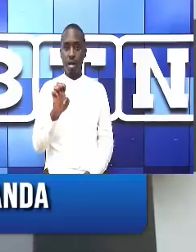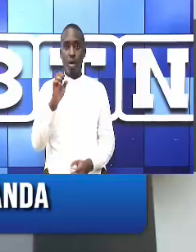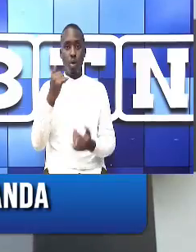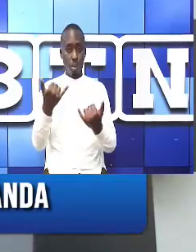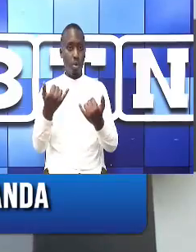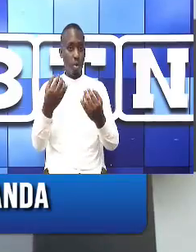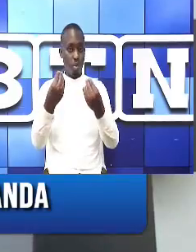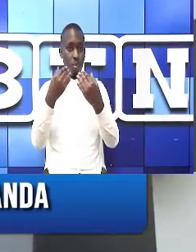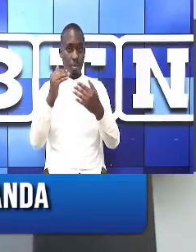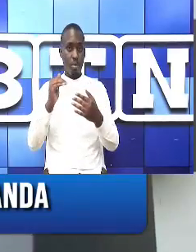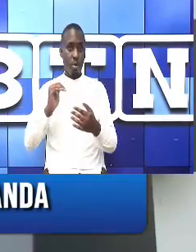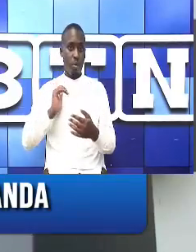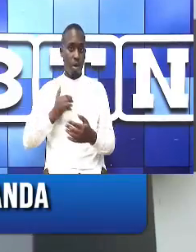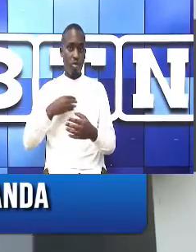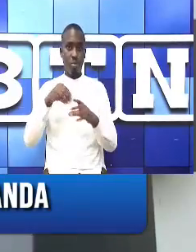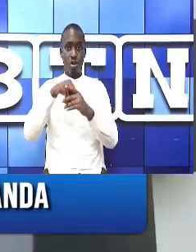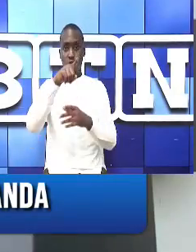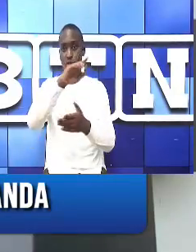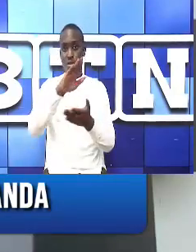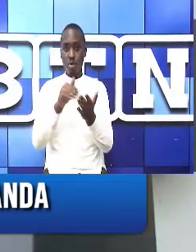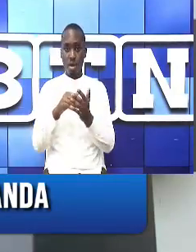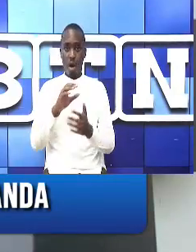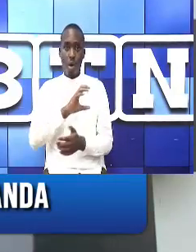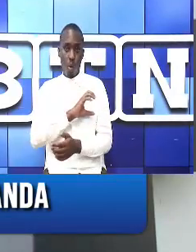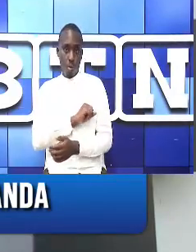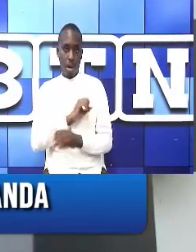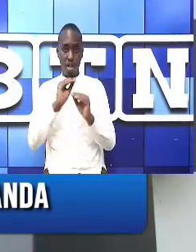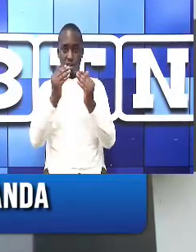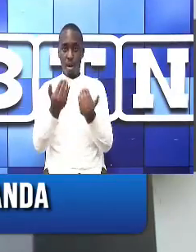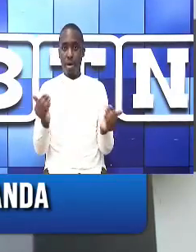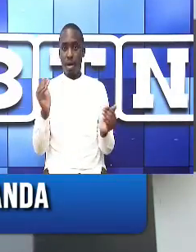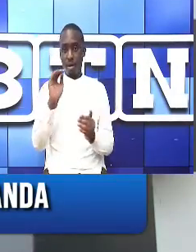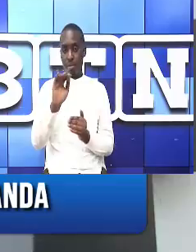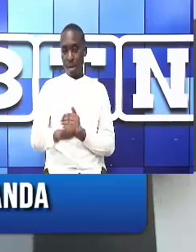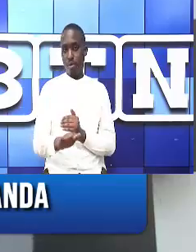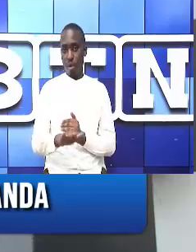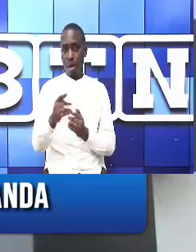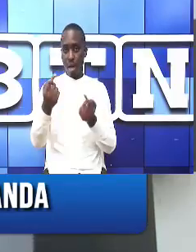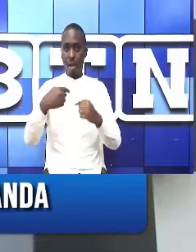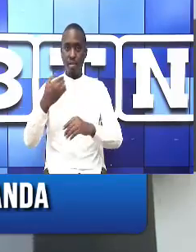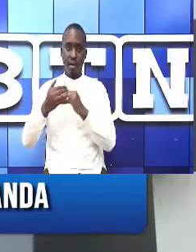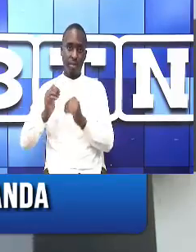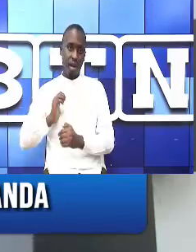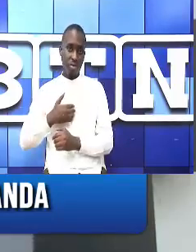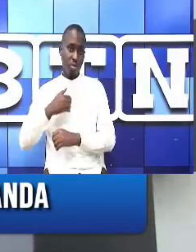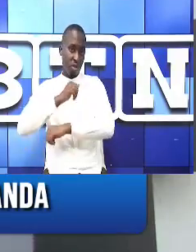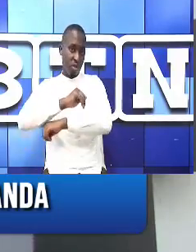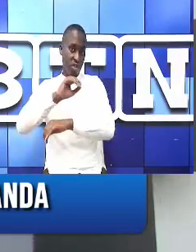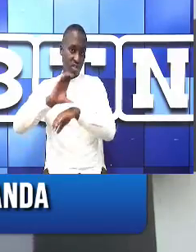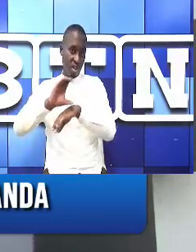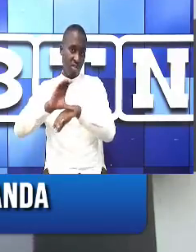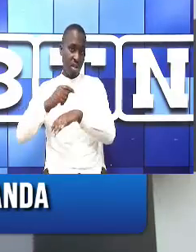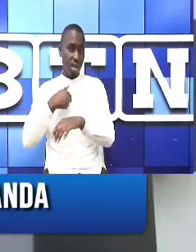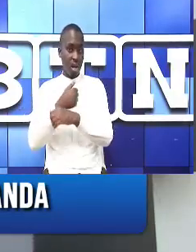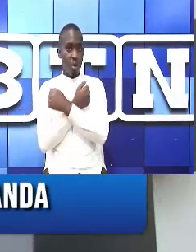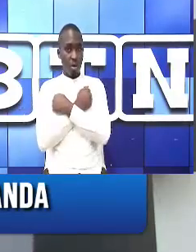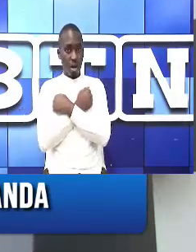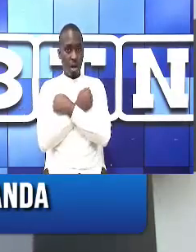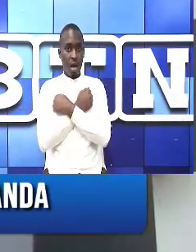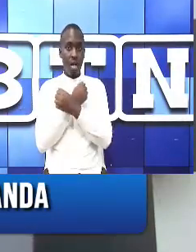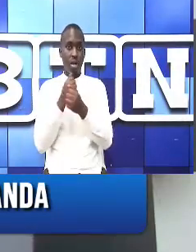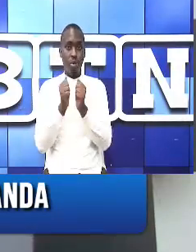cya humura yigisha abana batoya yego niwe waje kunyegera ku rusengero kuko nakundaga kuba ku rusengero